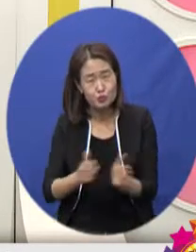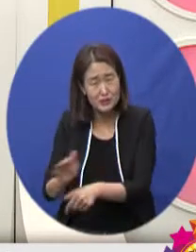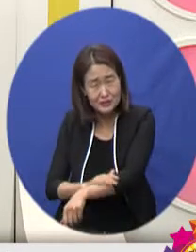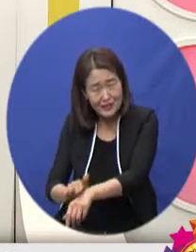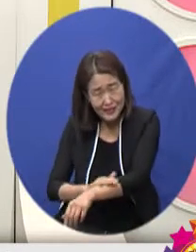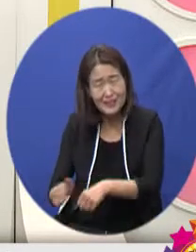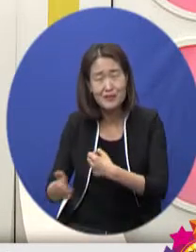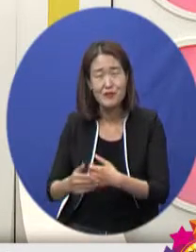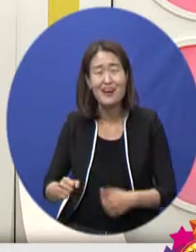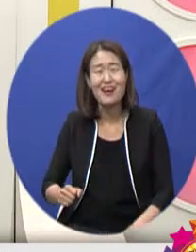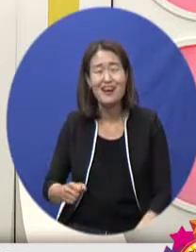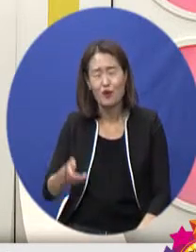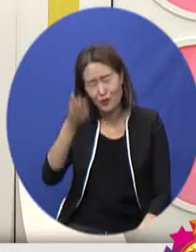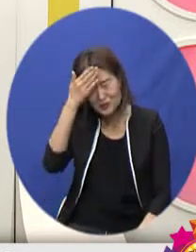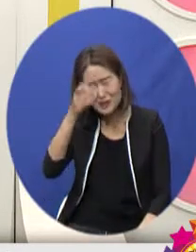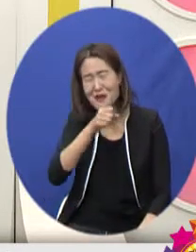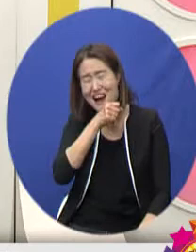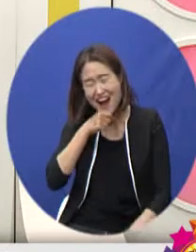많이 얻어 드시고.